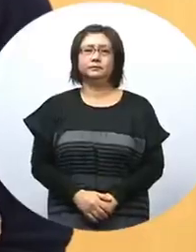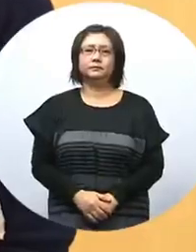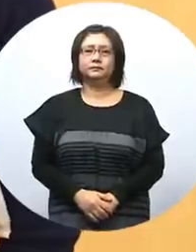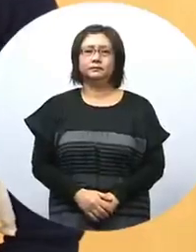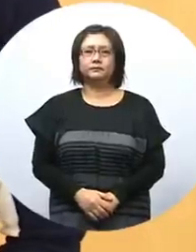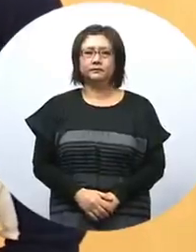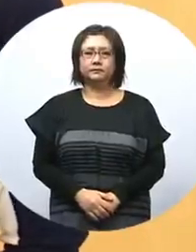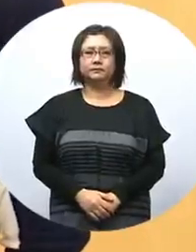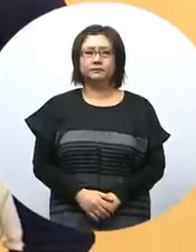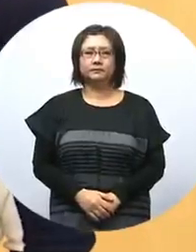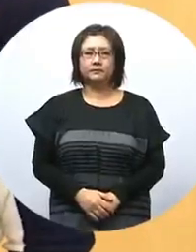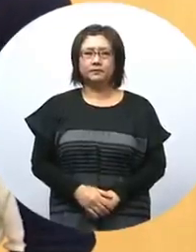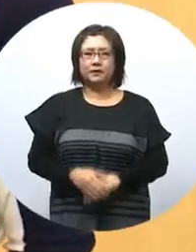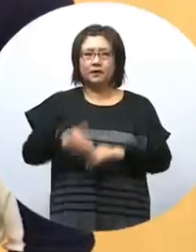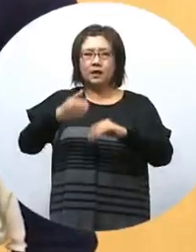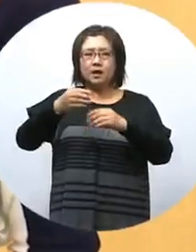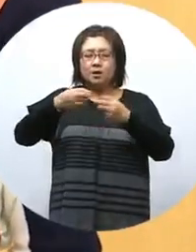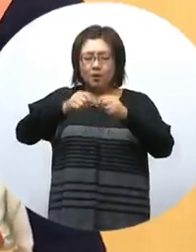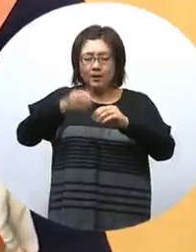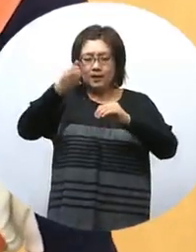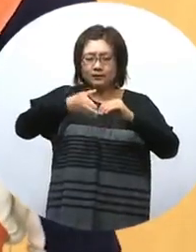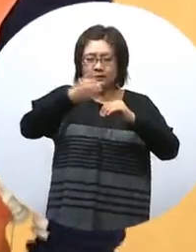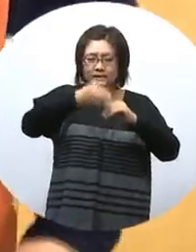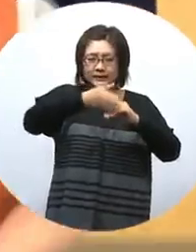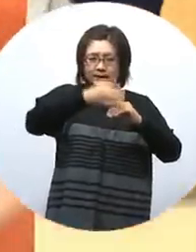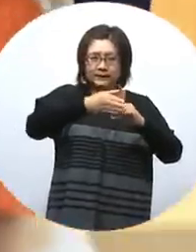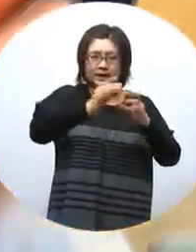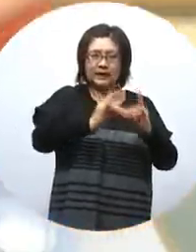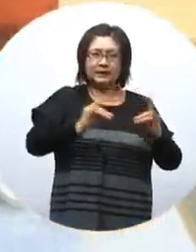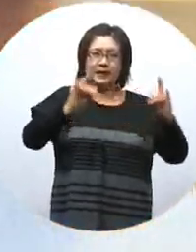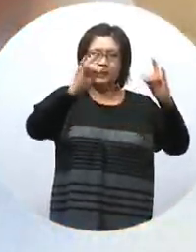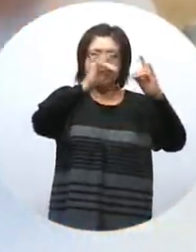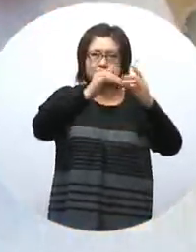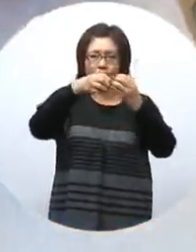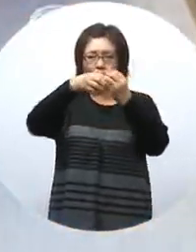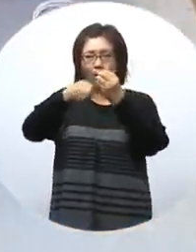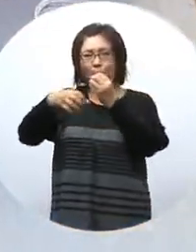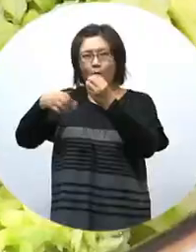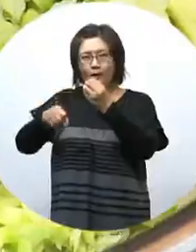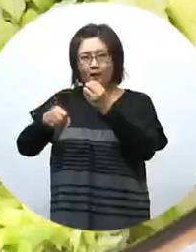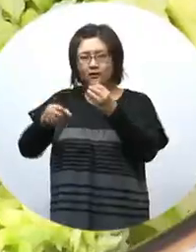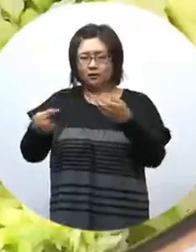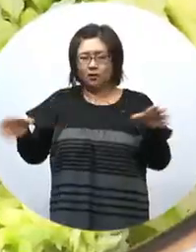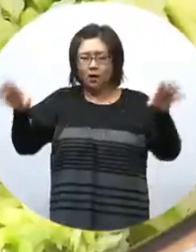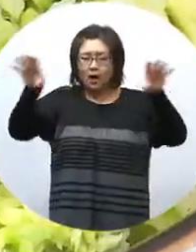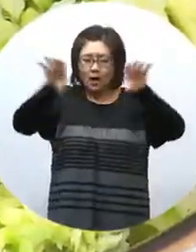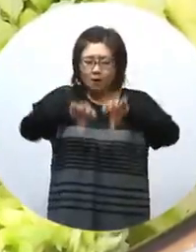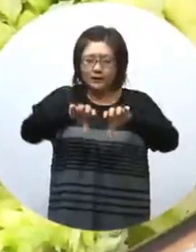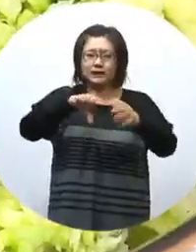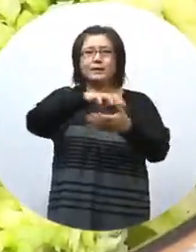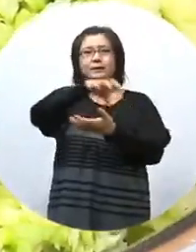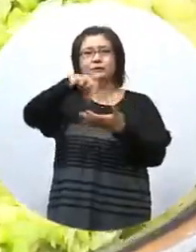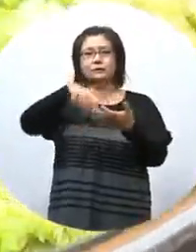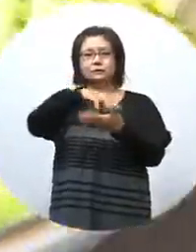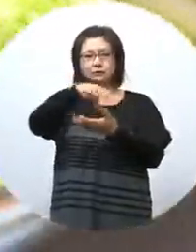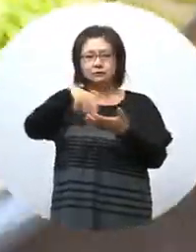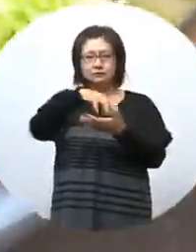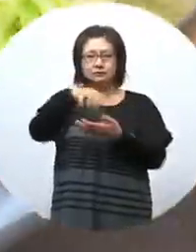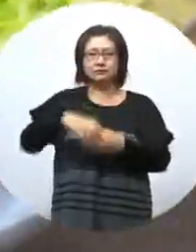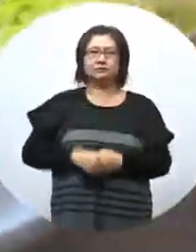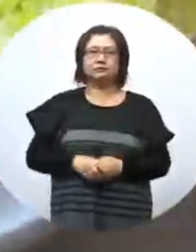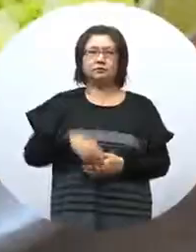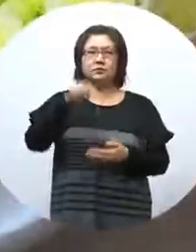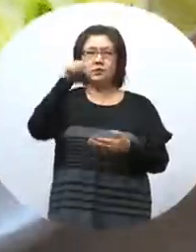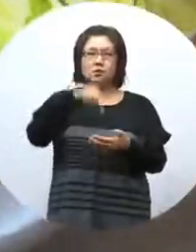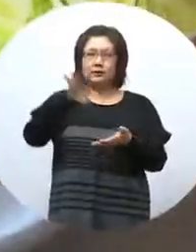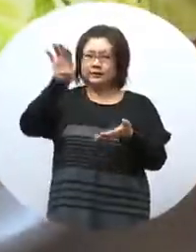さあ、先ほどのみじん切りにしたキャベツとほうれん草ですね。 はい、はい、合わせていきます。 これお塩を